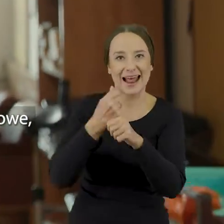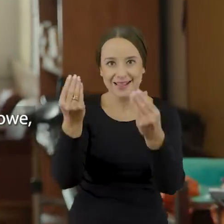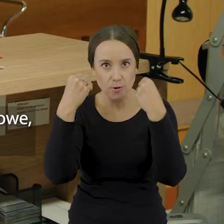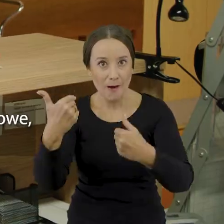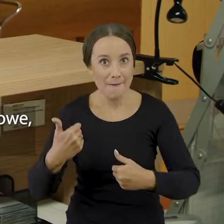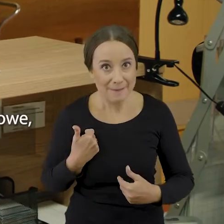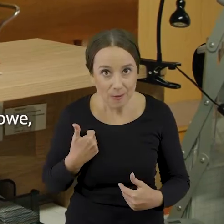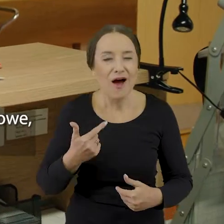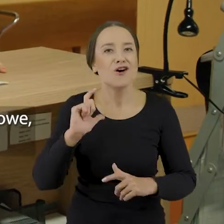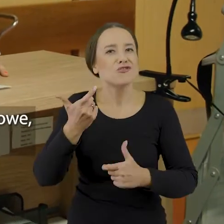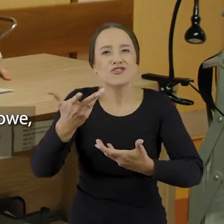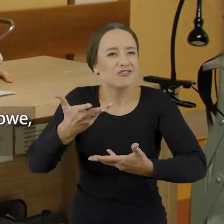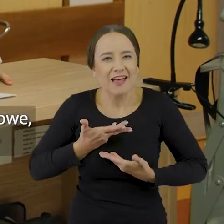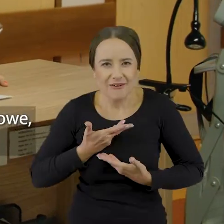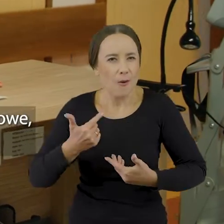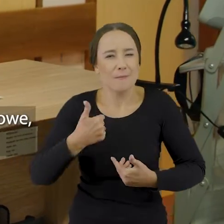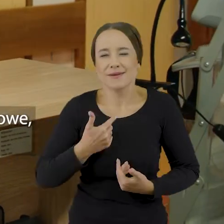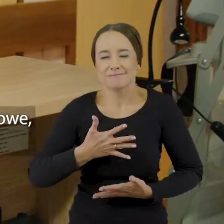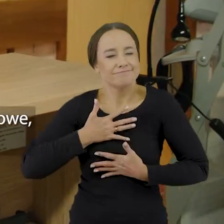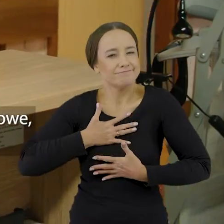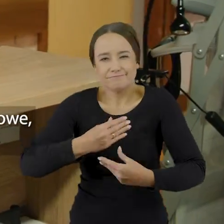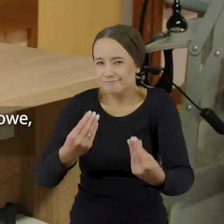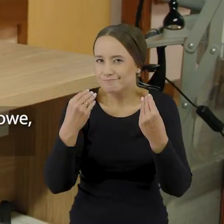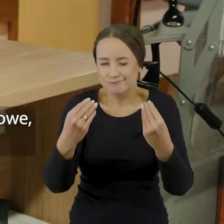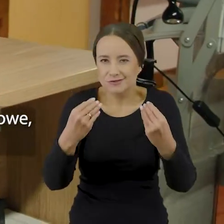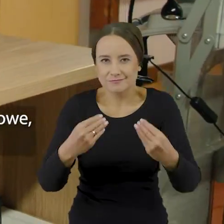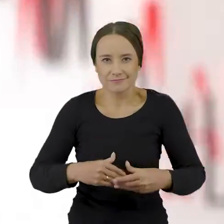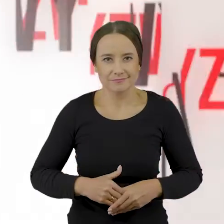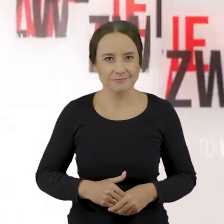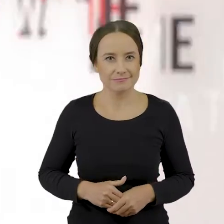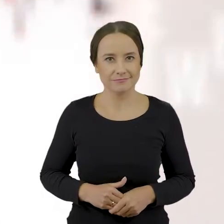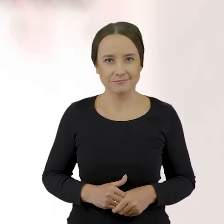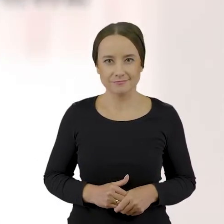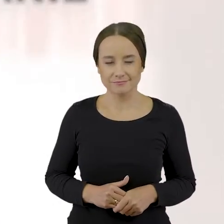naukowe to było coś co mi dawało naprawdę niesamowitą satysfakcję